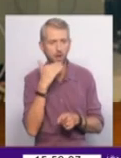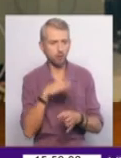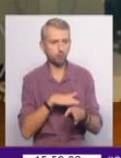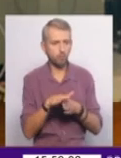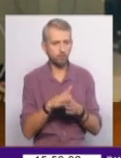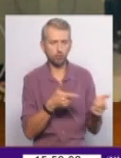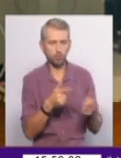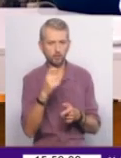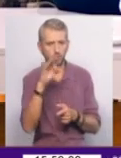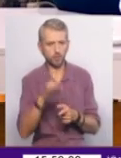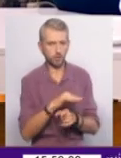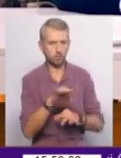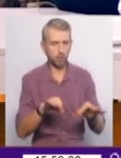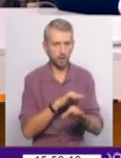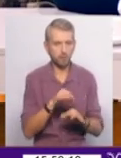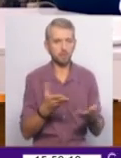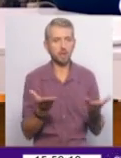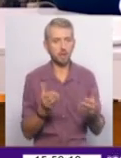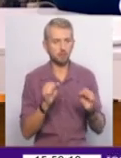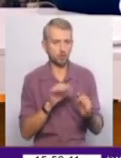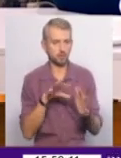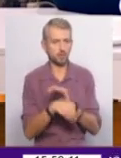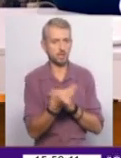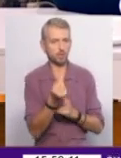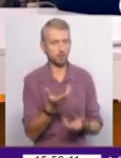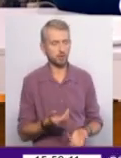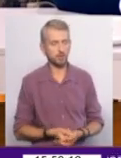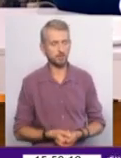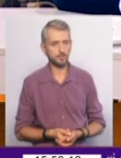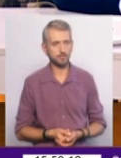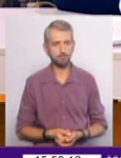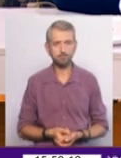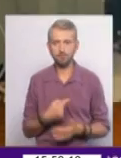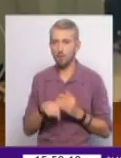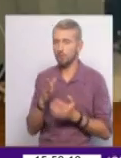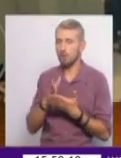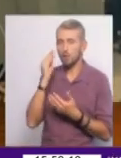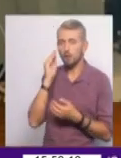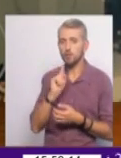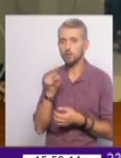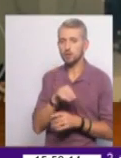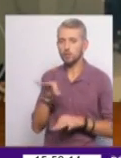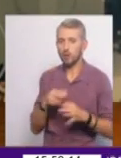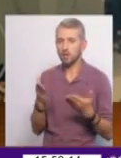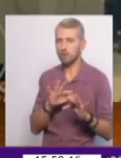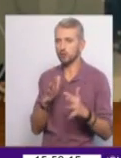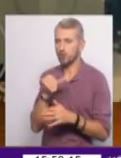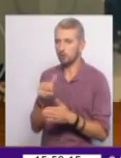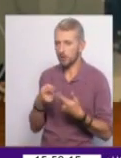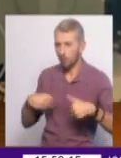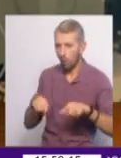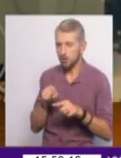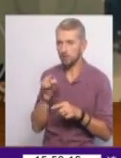на 100% проєктів, в які можна вкладати фінансування. Угу. Тобто ви маєте на увазі, що ті проекти, які відбуваються у вас на окрузі,